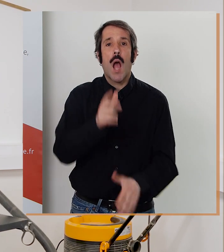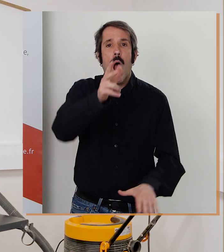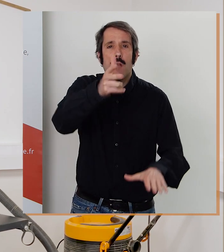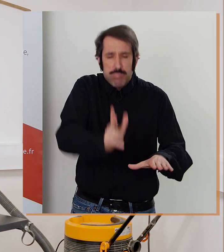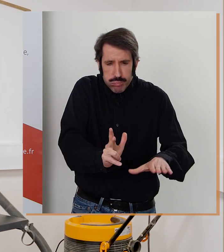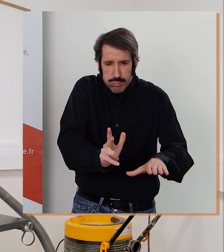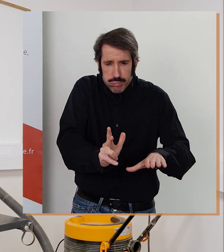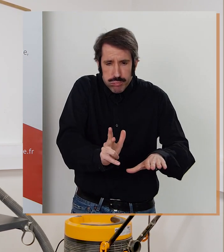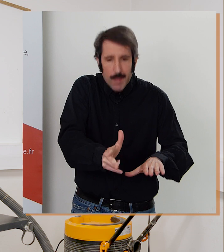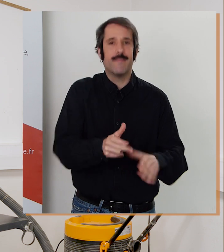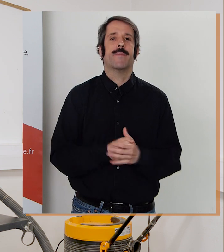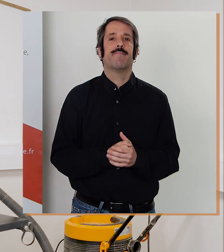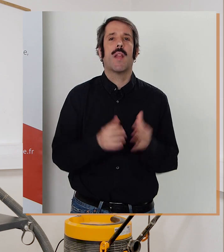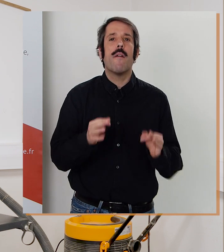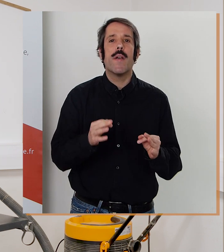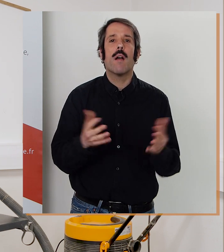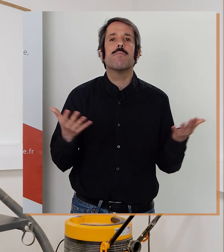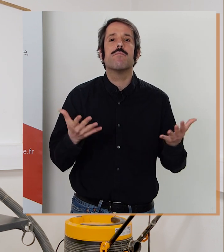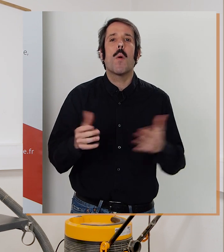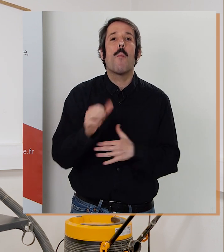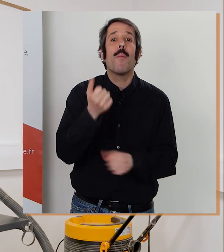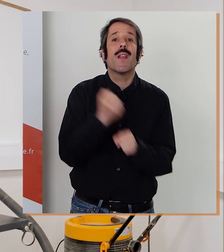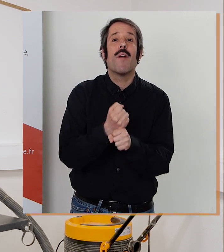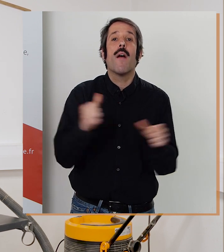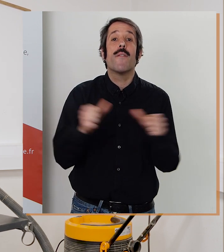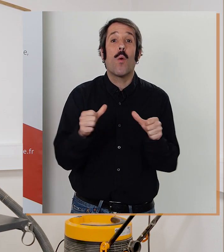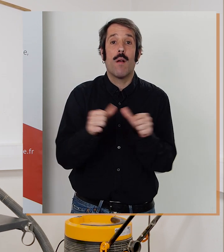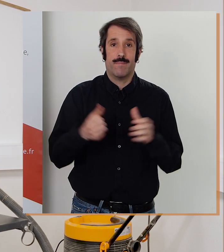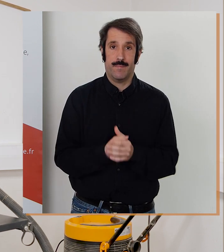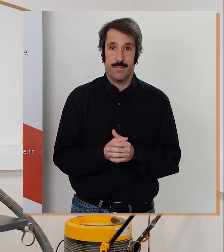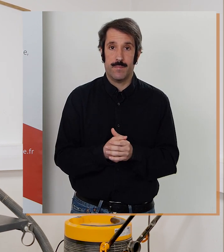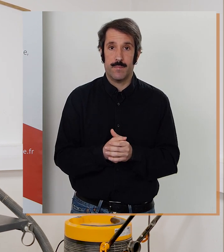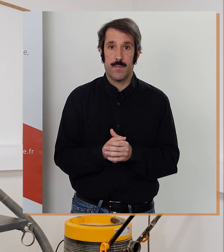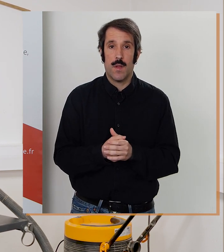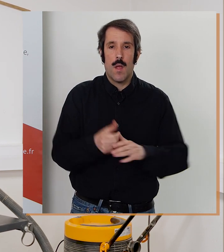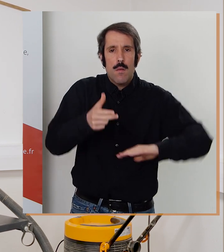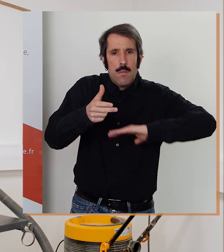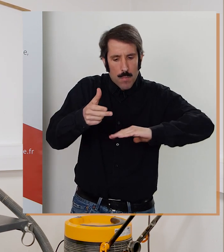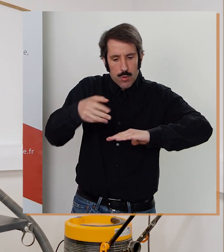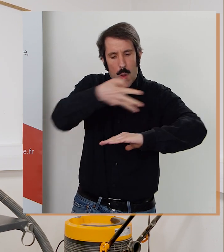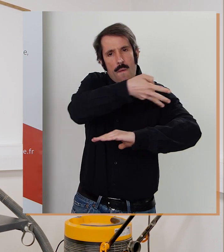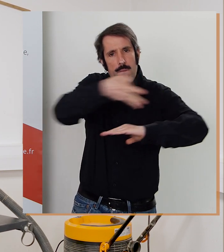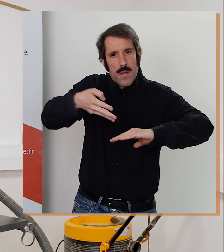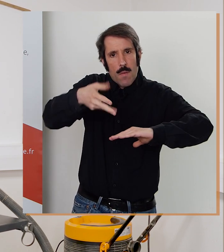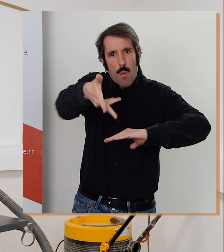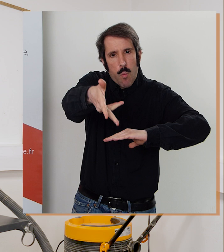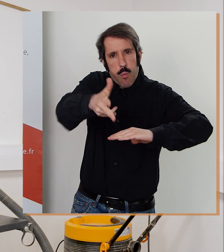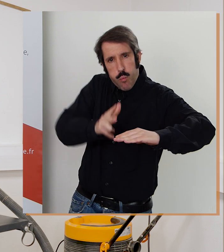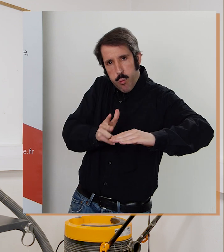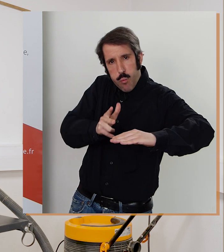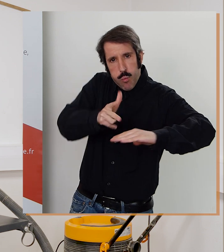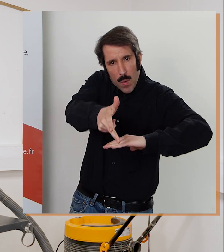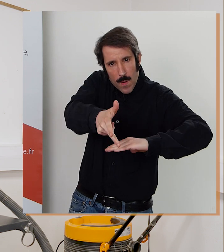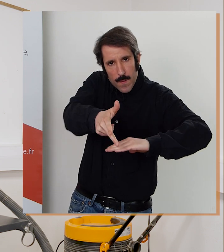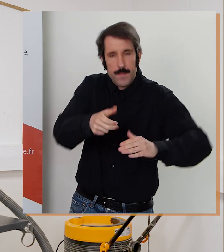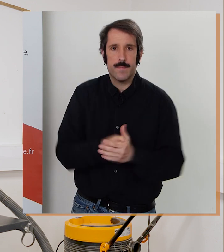lame qui va travailler, qui va couper. Donc en parlant de couper, donc le premier travail qu'on peut réaliser c'est une coupe de tronçonnage, c'est-à-dire qu'on va prendre notre planche comme ceci